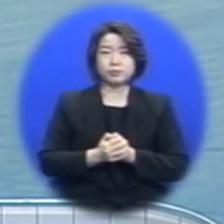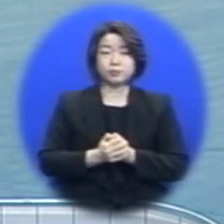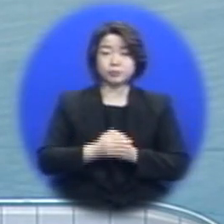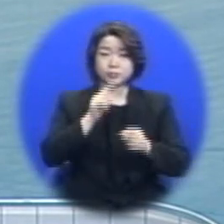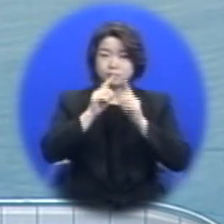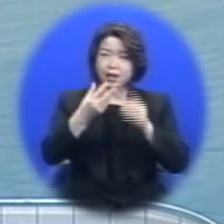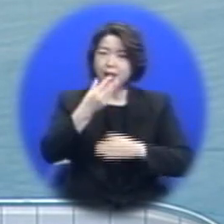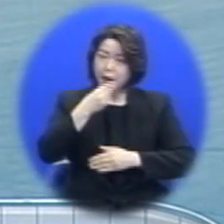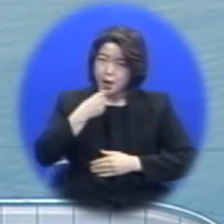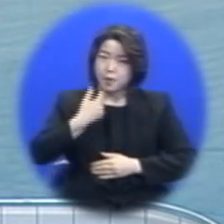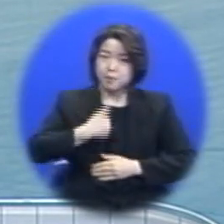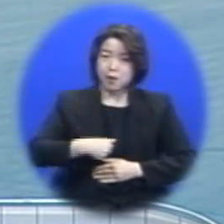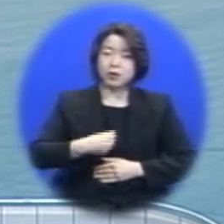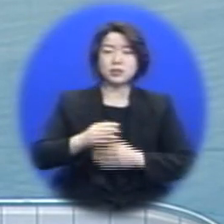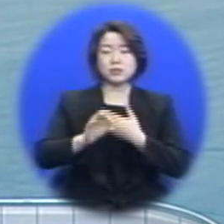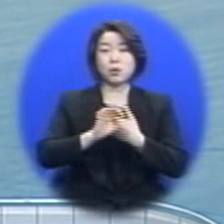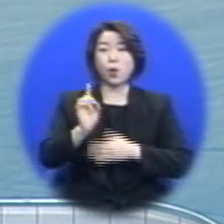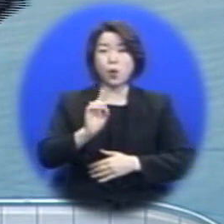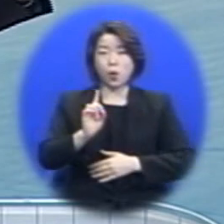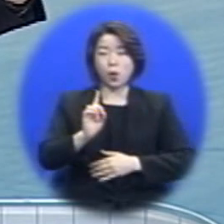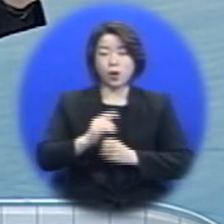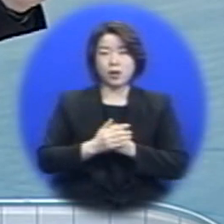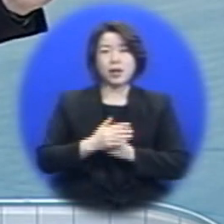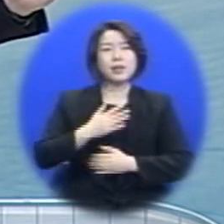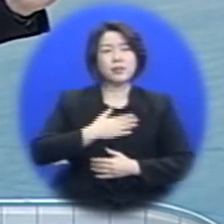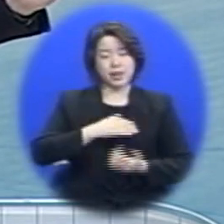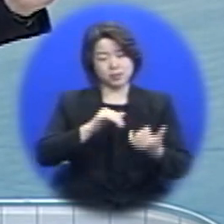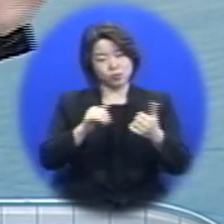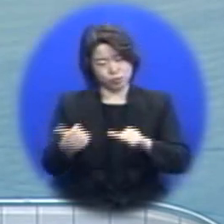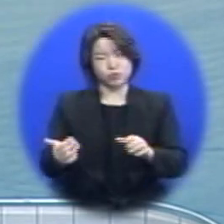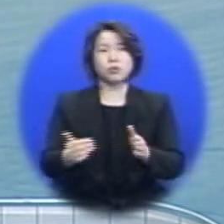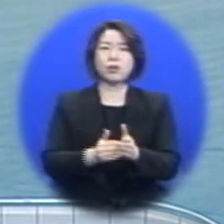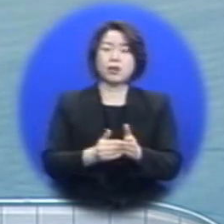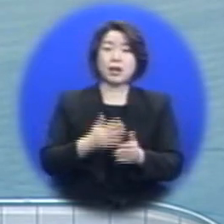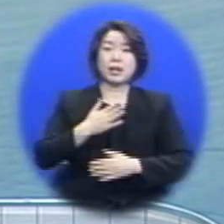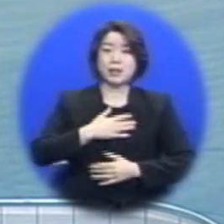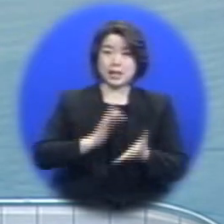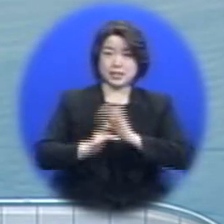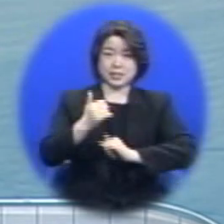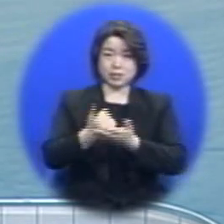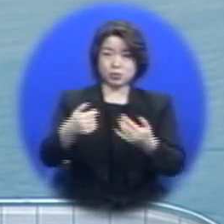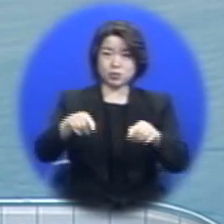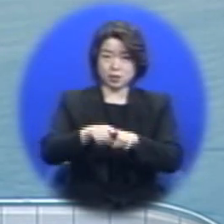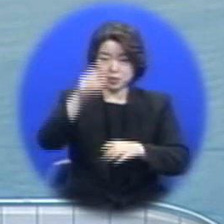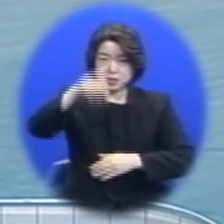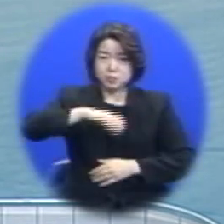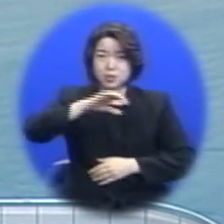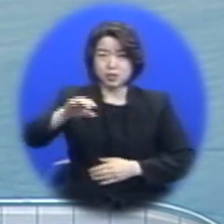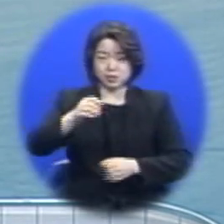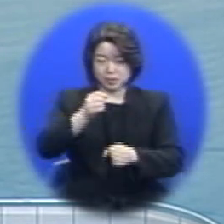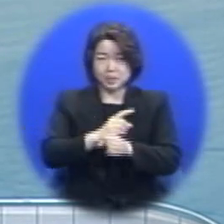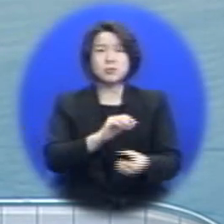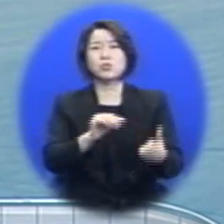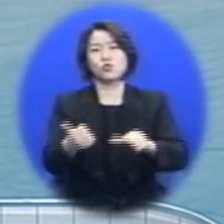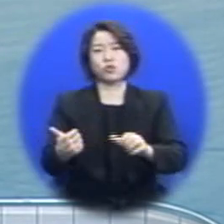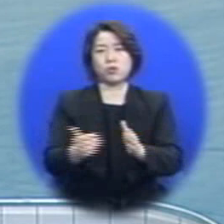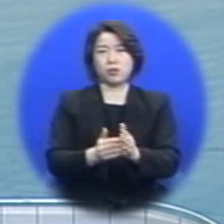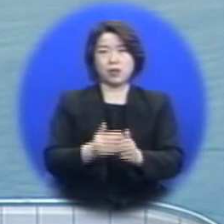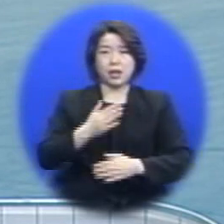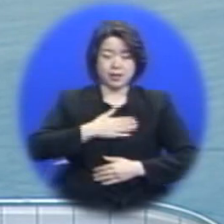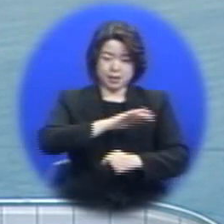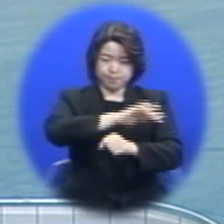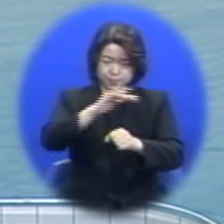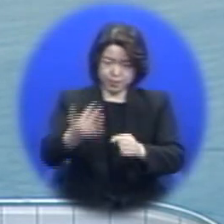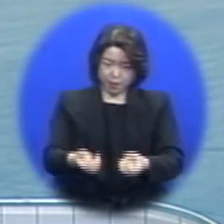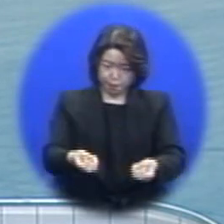말씀을 먹었으면 어떻게 됩니까? 나는 죽었습니다. 나는 예수님과 함께 십자가에서 이미 죽었습니다. 나는 벌써 장례식을 치르고